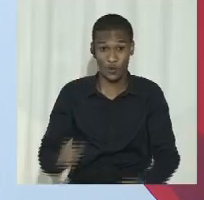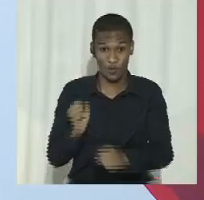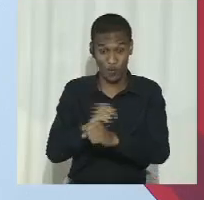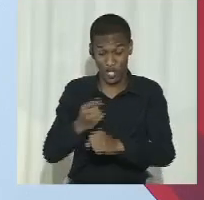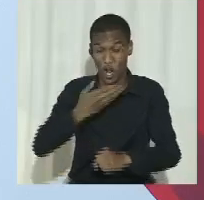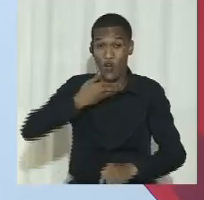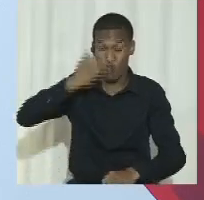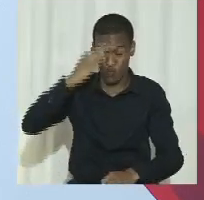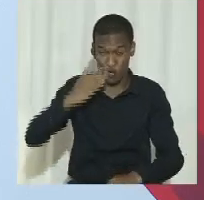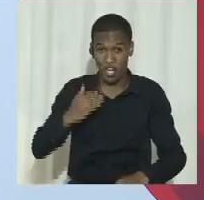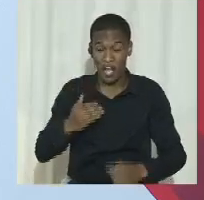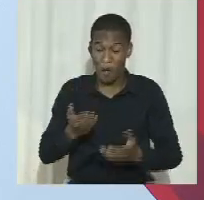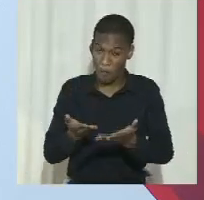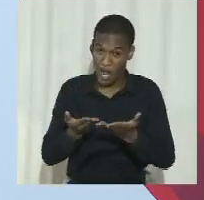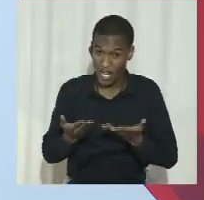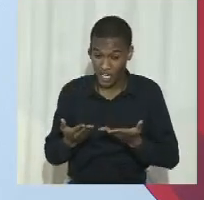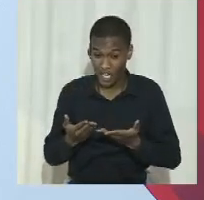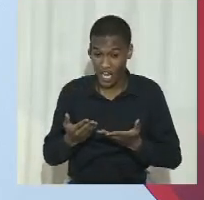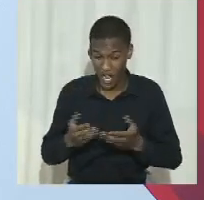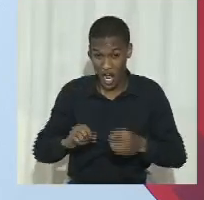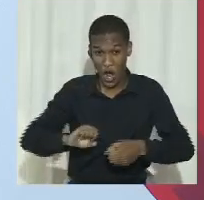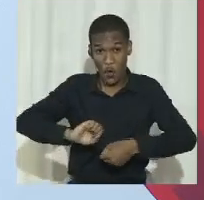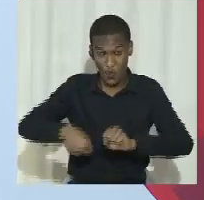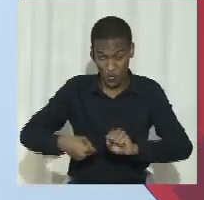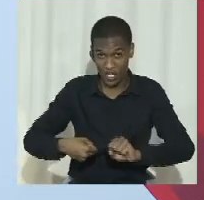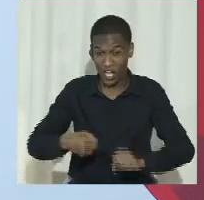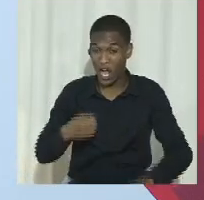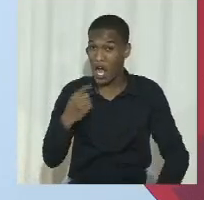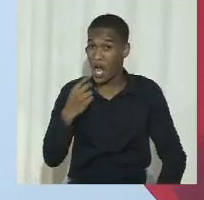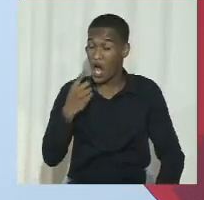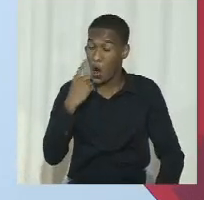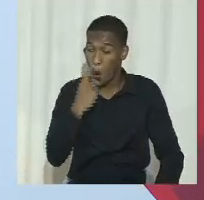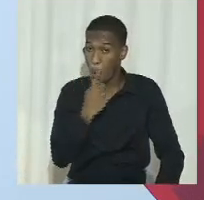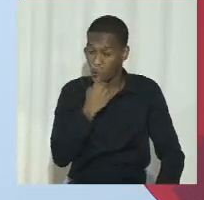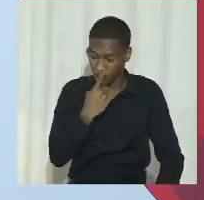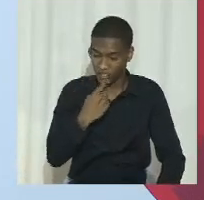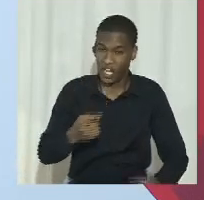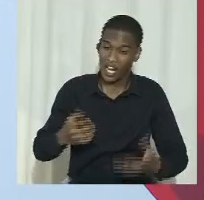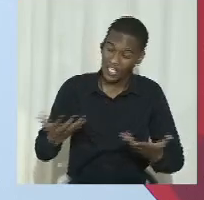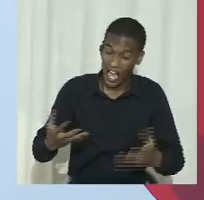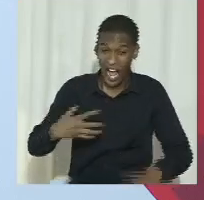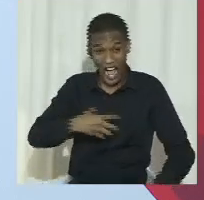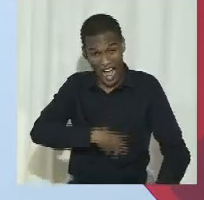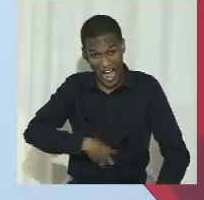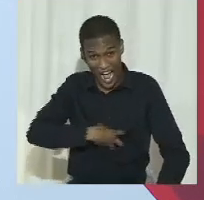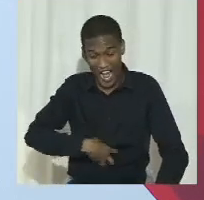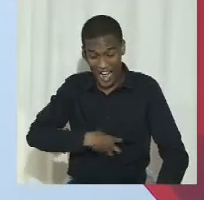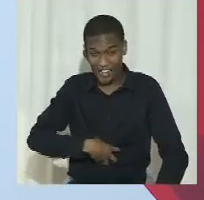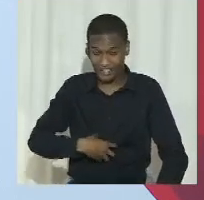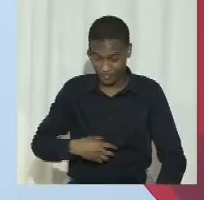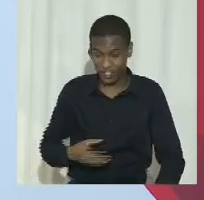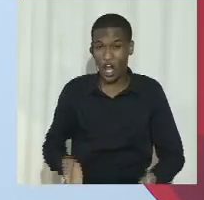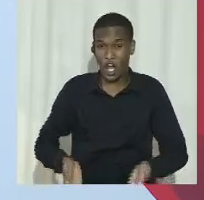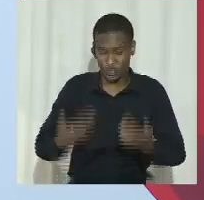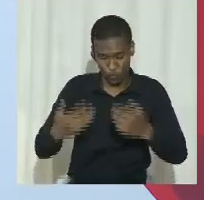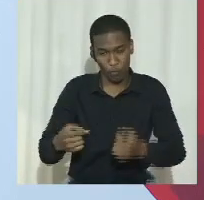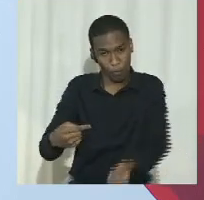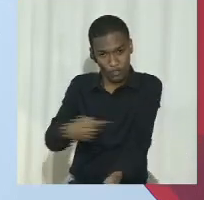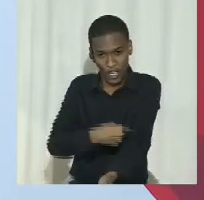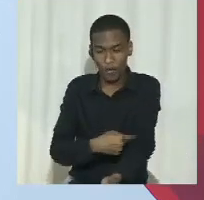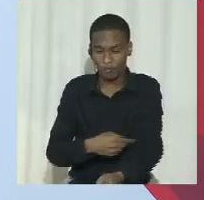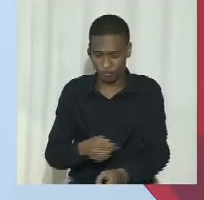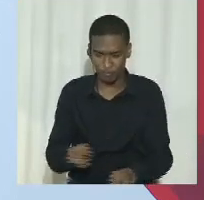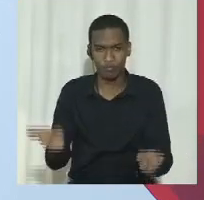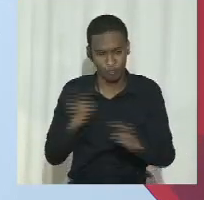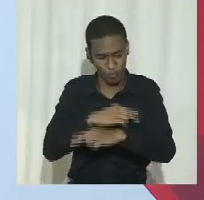manana olana amin'ny orona na amin'ny avokavoka mba tsy hanano sarotra amin'ny fampiasana ireny kasobosy ireny. Nitondra